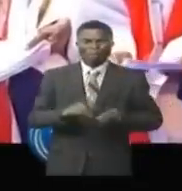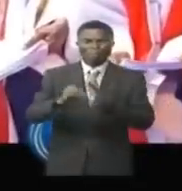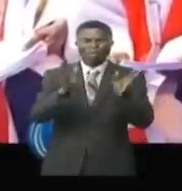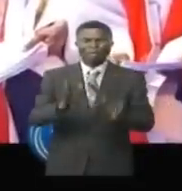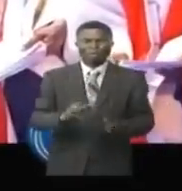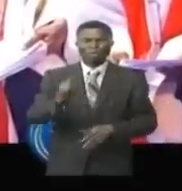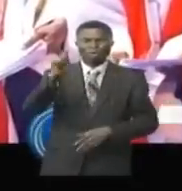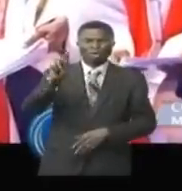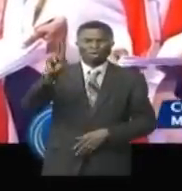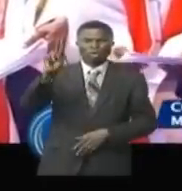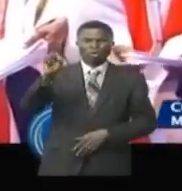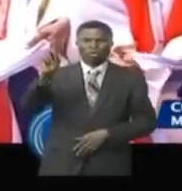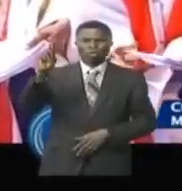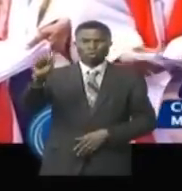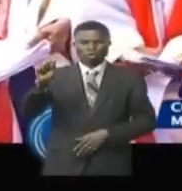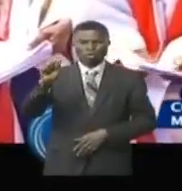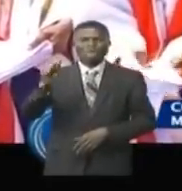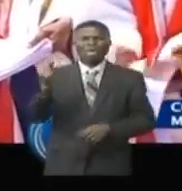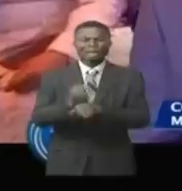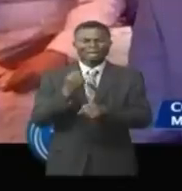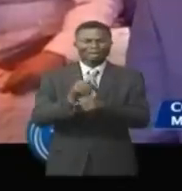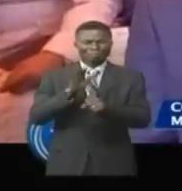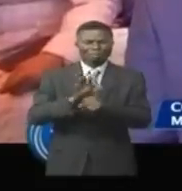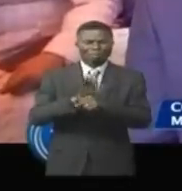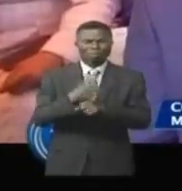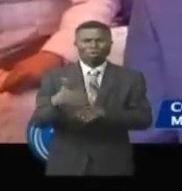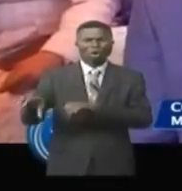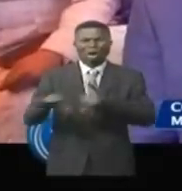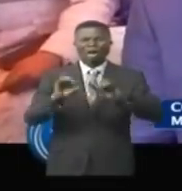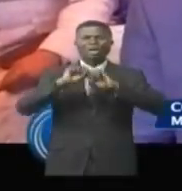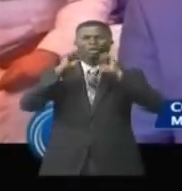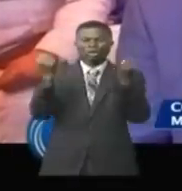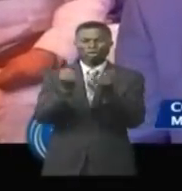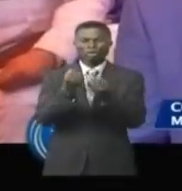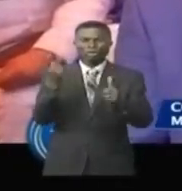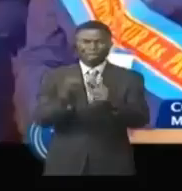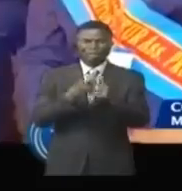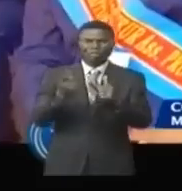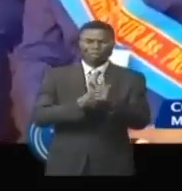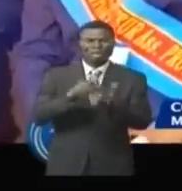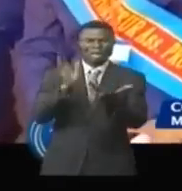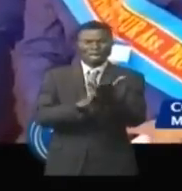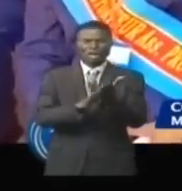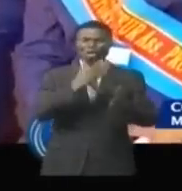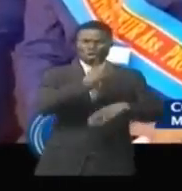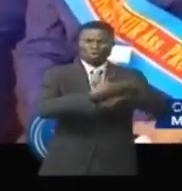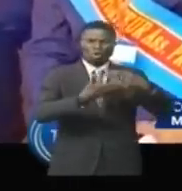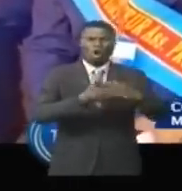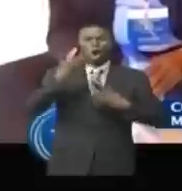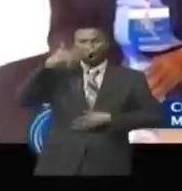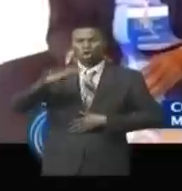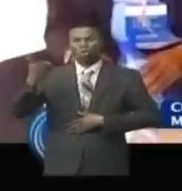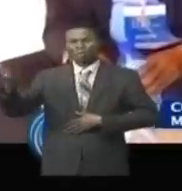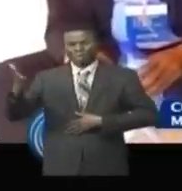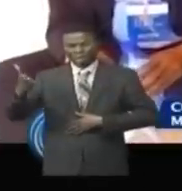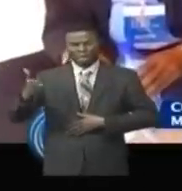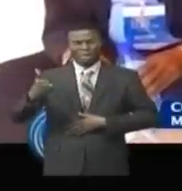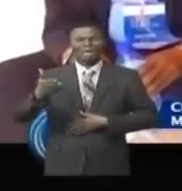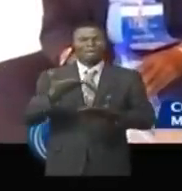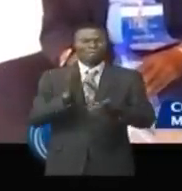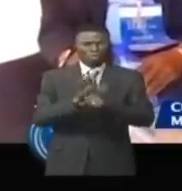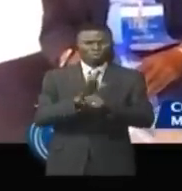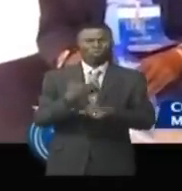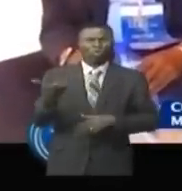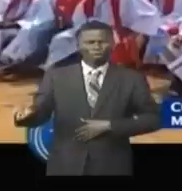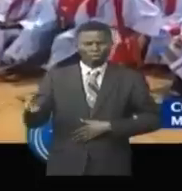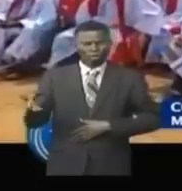Tunda a réalisé plusieurs œuvres sociales. Il s'agit notamment des écoles, des hôpitaux, pour ne citer que ceux-là,